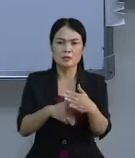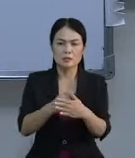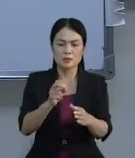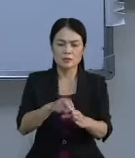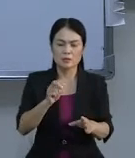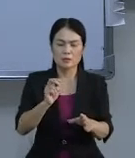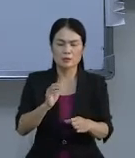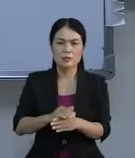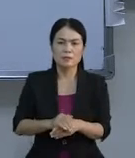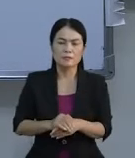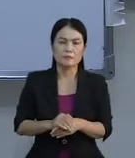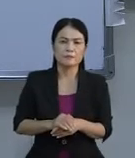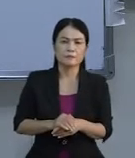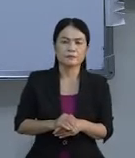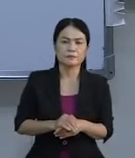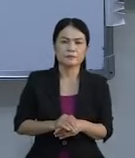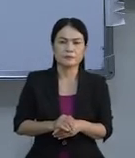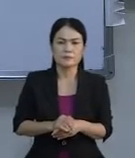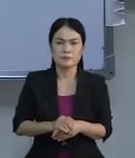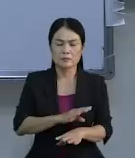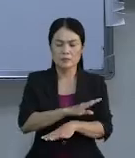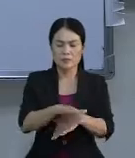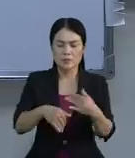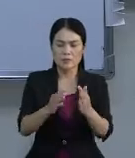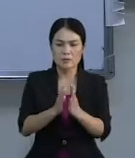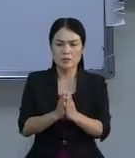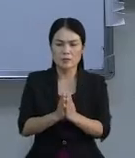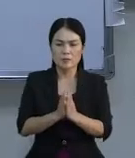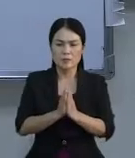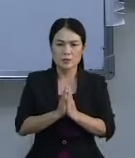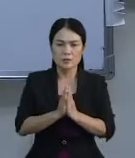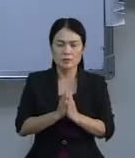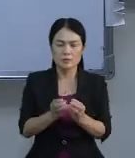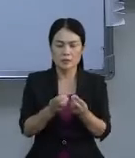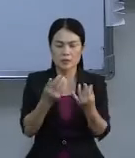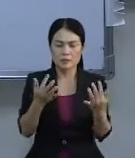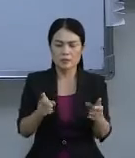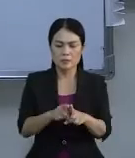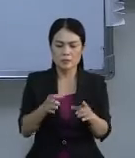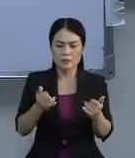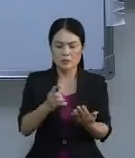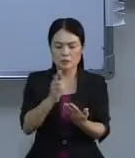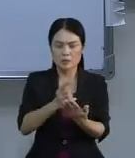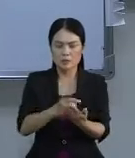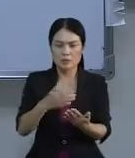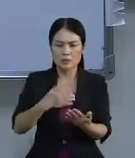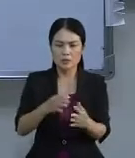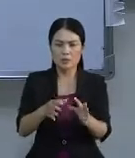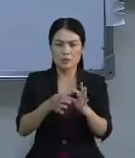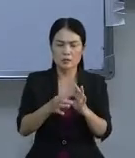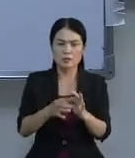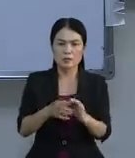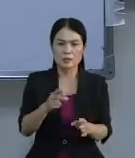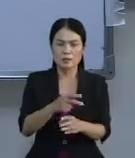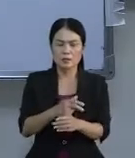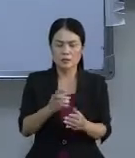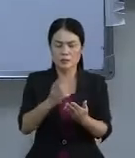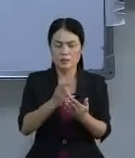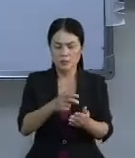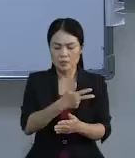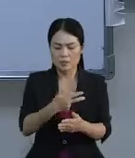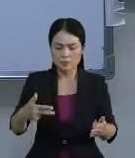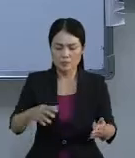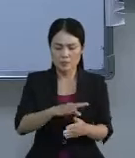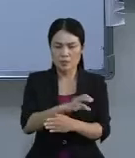ចេញទៅខាងក្រៅបាទអរគុណច្រើនដូច្នេះមេរៀនរបស់លោកគ្រូតាក់ទងជាមួយនឹងមេរៀនភាសា